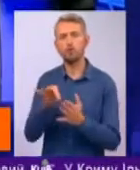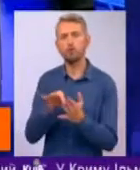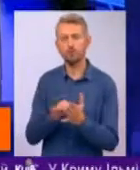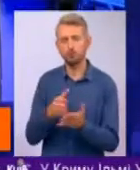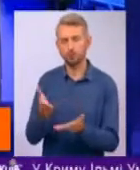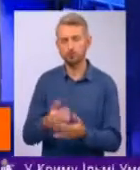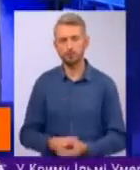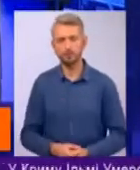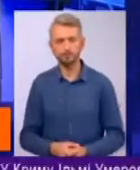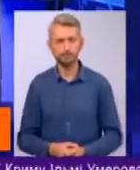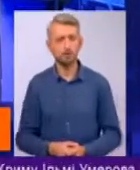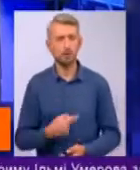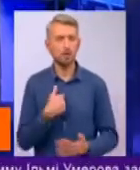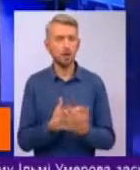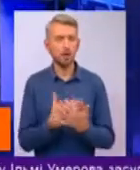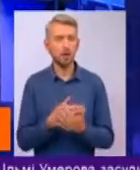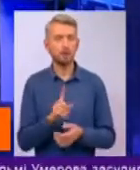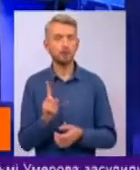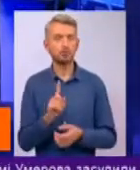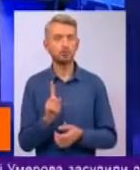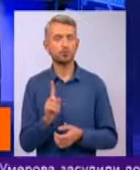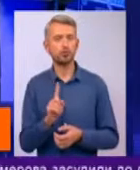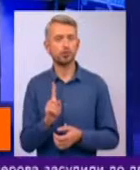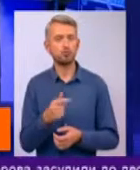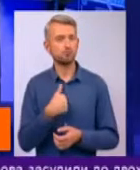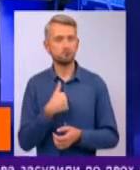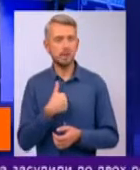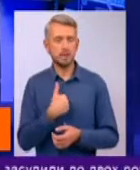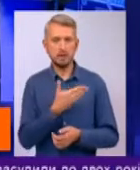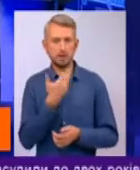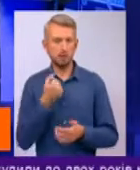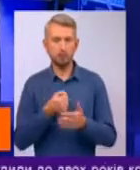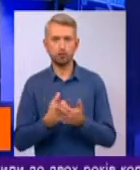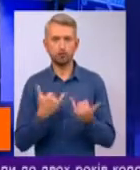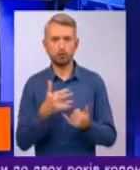ласка. Мені здається, що ми не маємо до цього часу